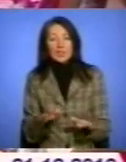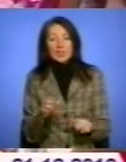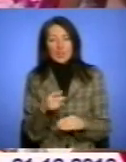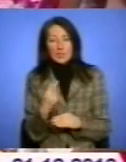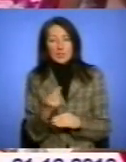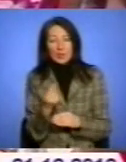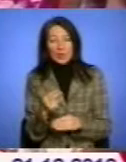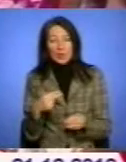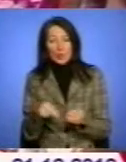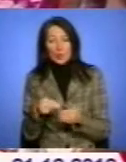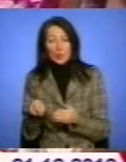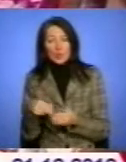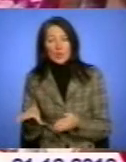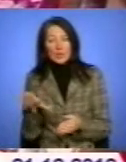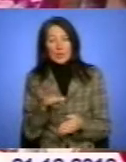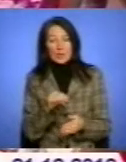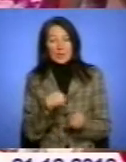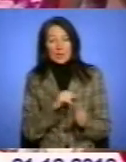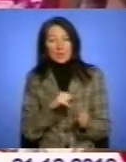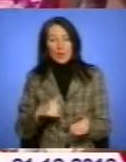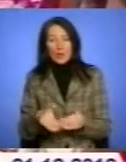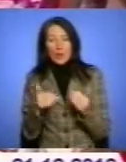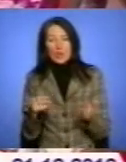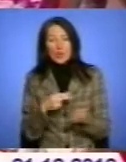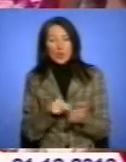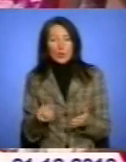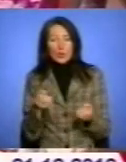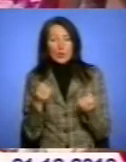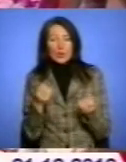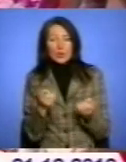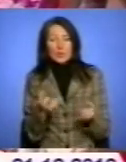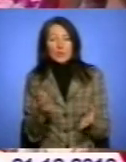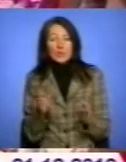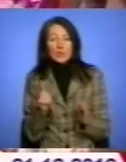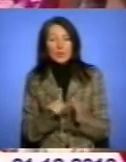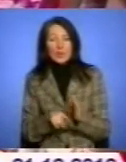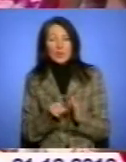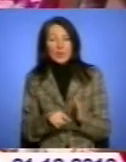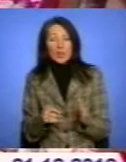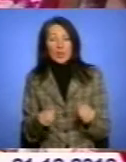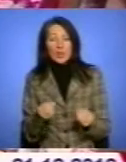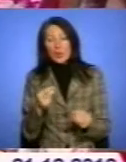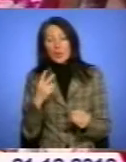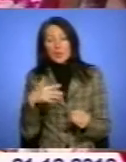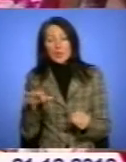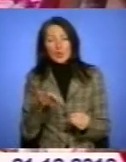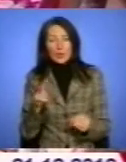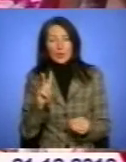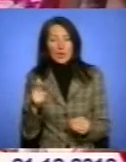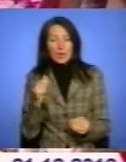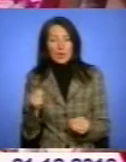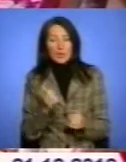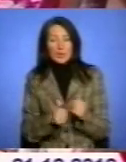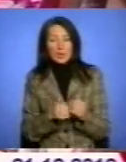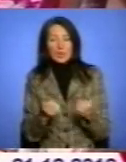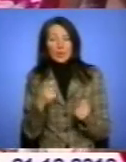змією, то розібрали нас всі. А саме більше користуються і ті менші по 50 копійок, по 2 гривні, і середні беруть